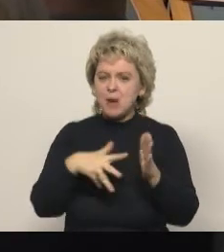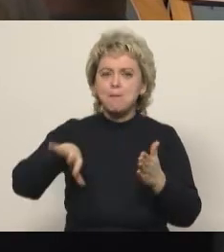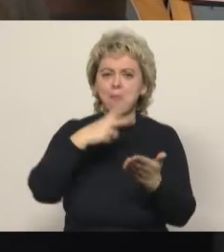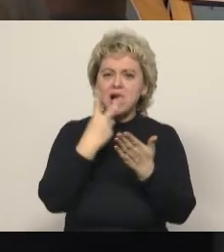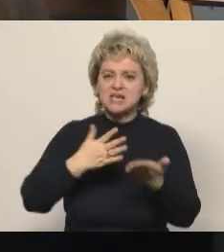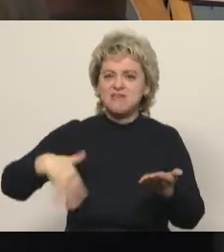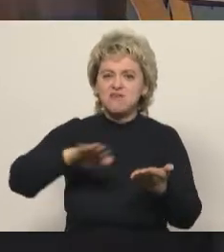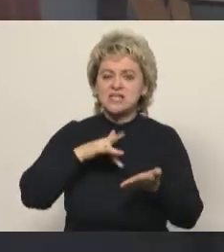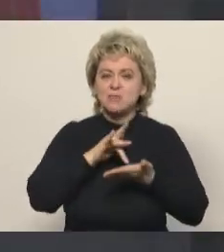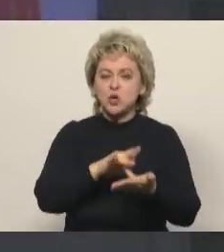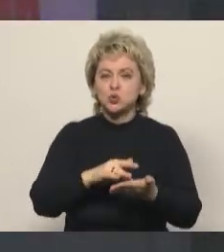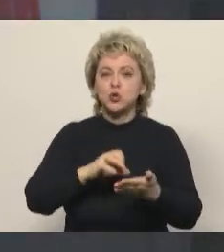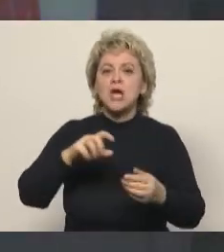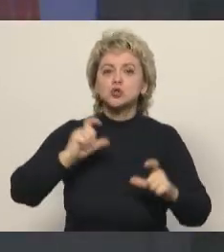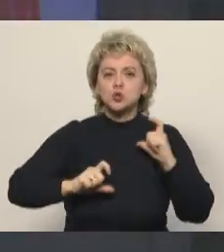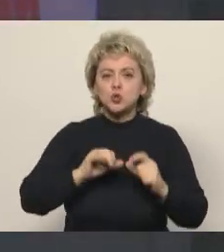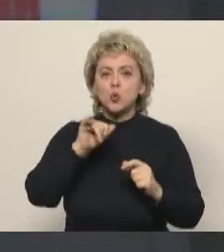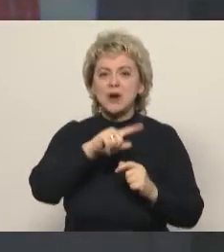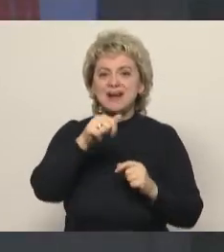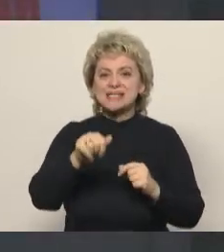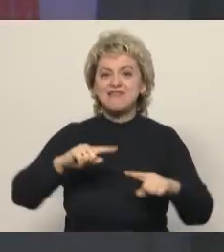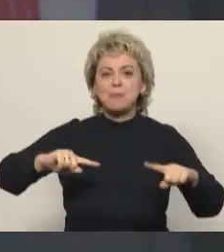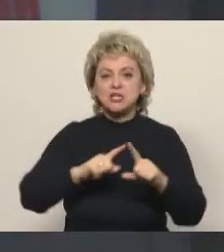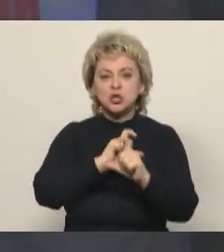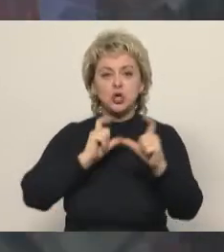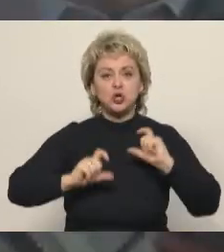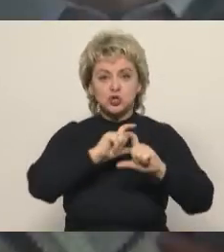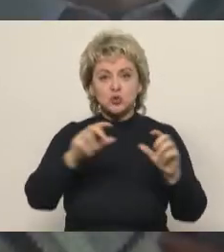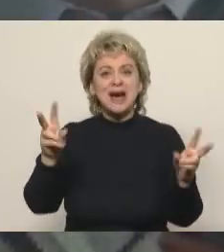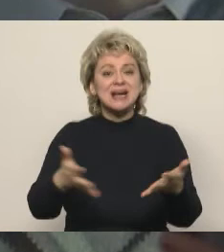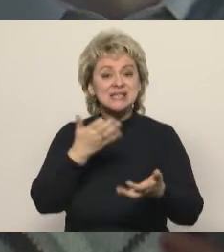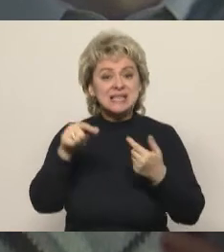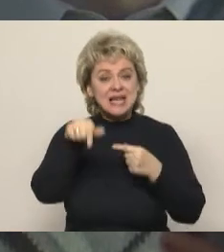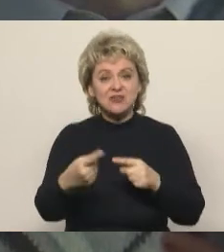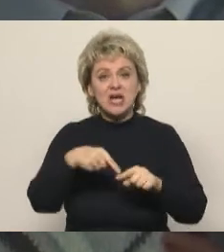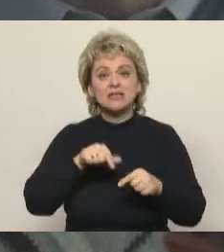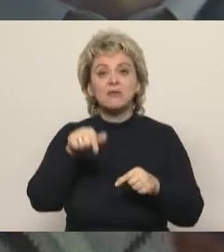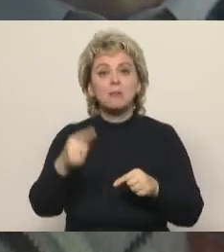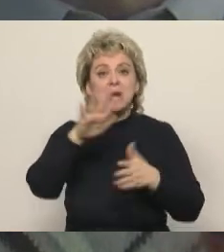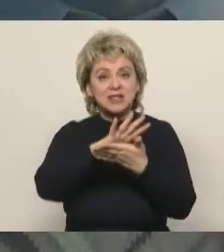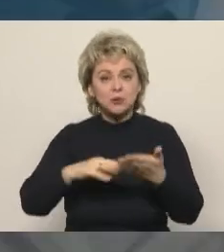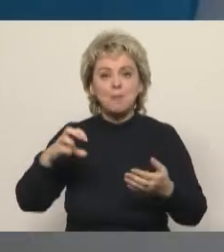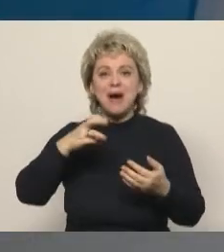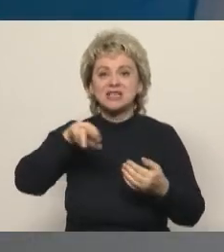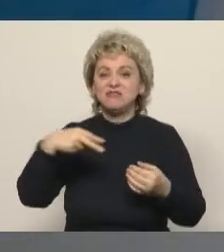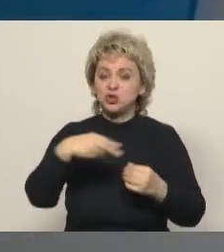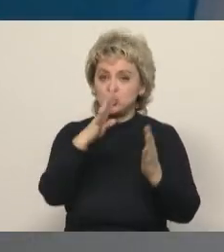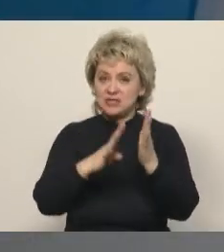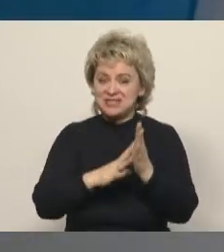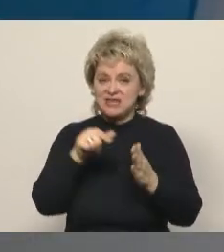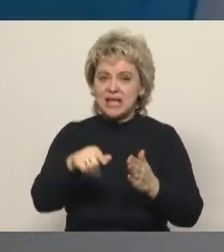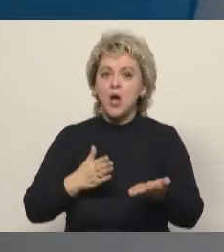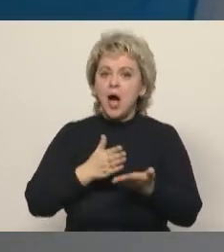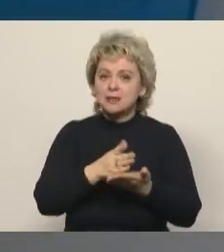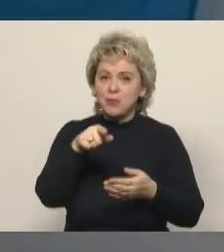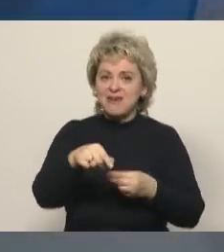весь маршрут студентов Уральского политехнического института. Но расследование гибели дятловцев продолжается. В марте 2019-го на перевал